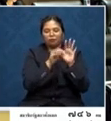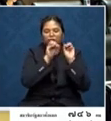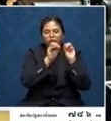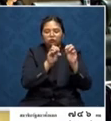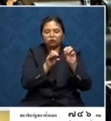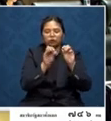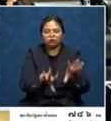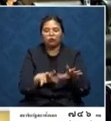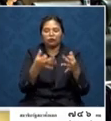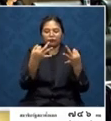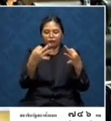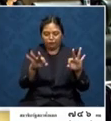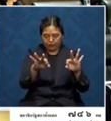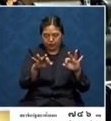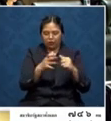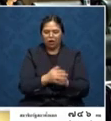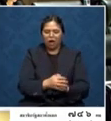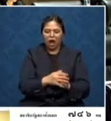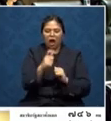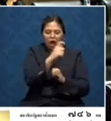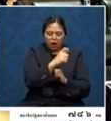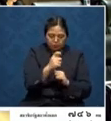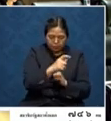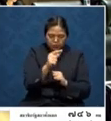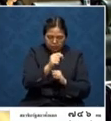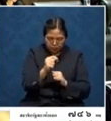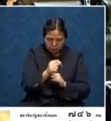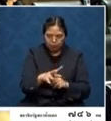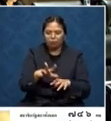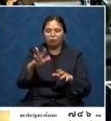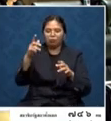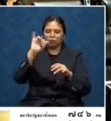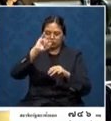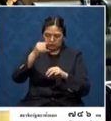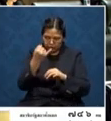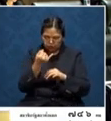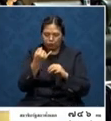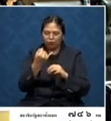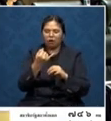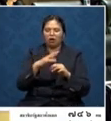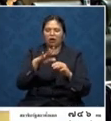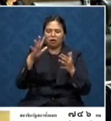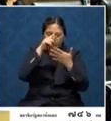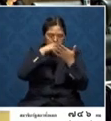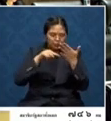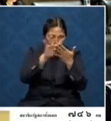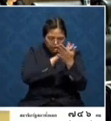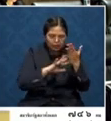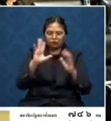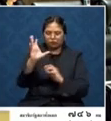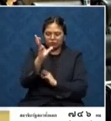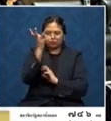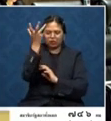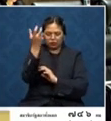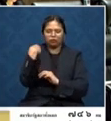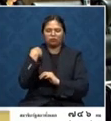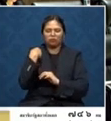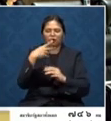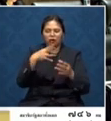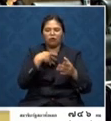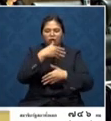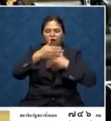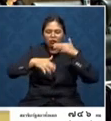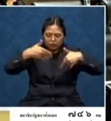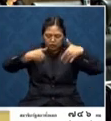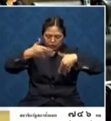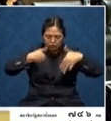นอำเภอจังหวัดไปจนถึงระดับประเทศแล้วก็ระดับสากลกลายเป็นเพชรเม็ดงามที่สามารถสร้างรายได้ทั้งในและต่างประเทศ